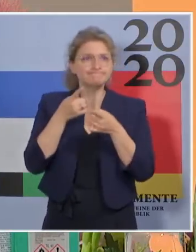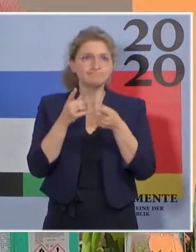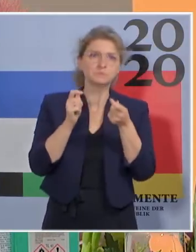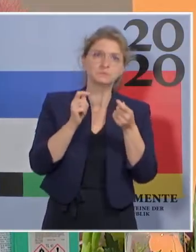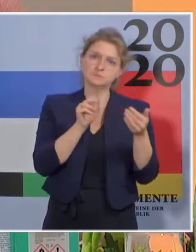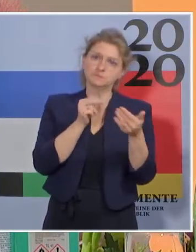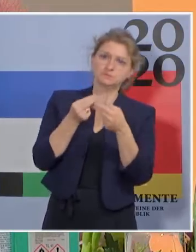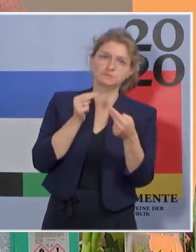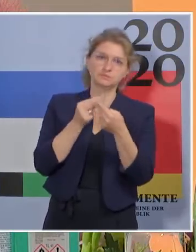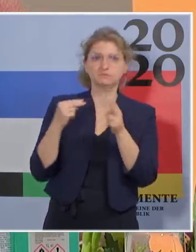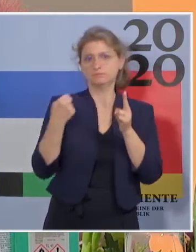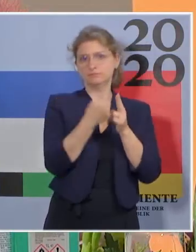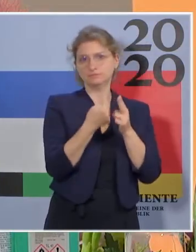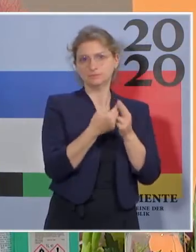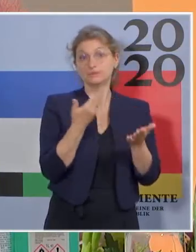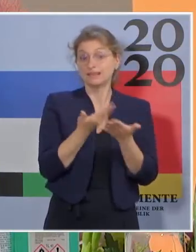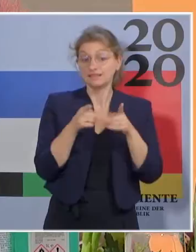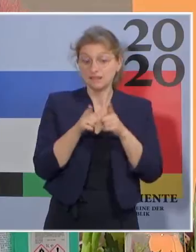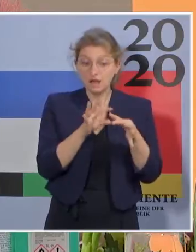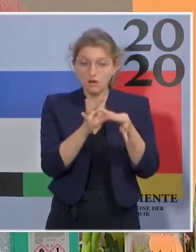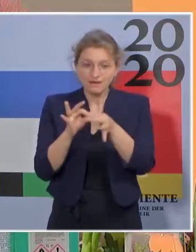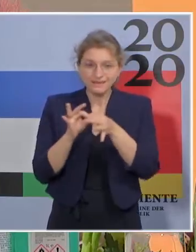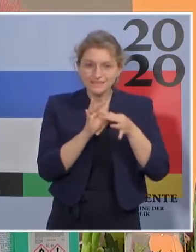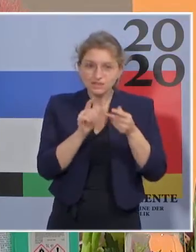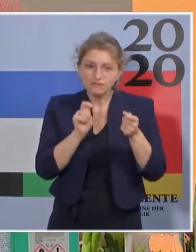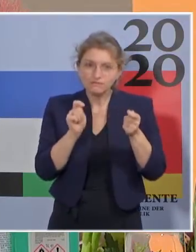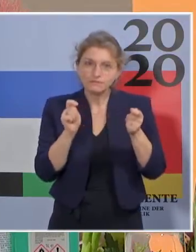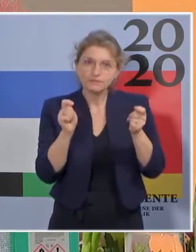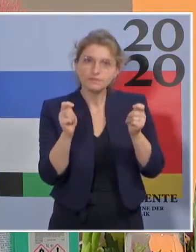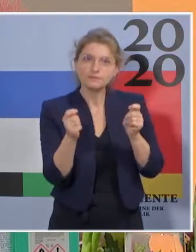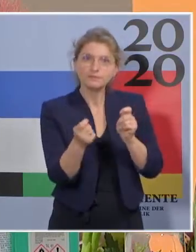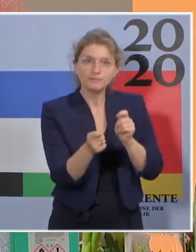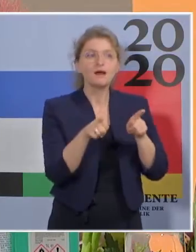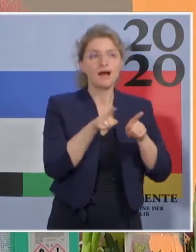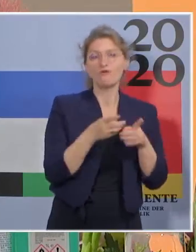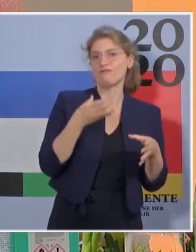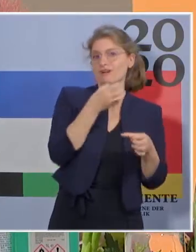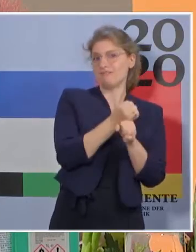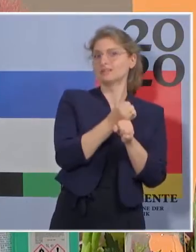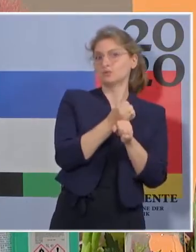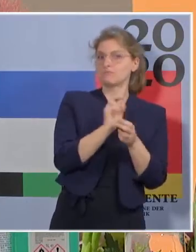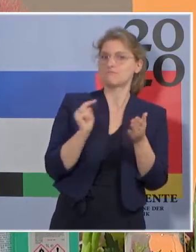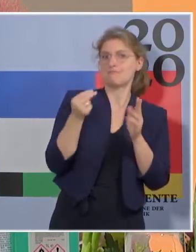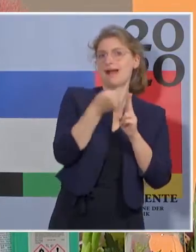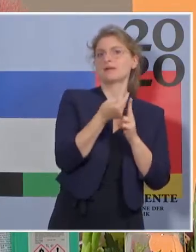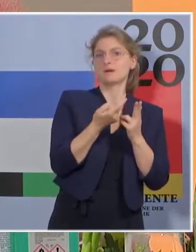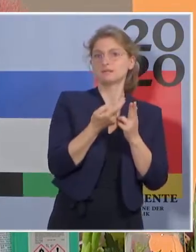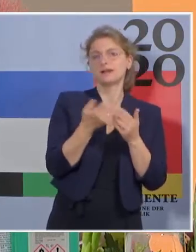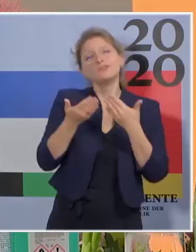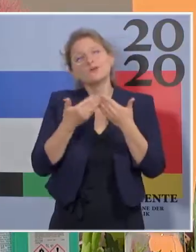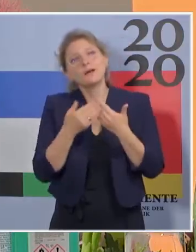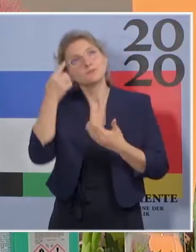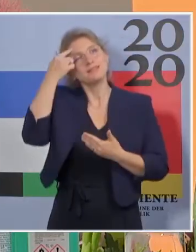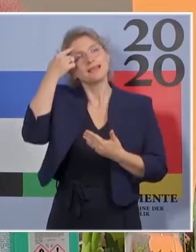die Verfassung auch dem gesellschaftlichen Wandel Rechnung getragen. Ich denke etwa an die Rolle der Frau, an das Verständnis